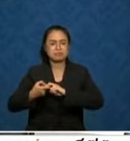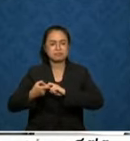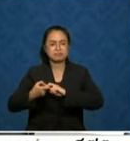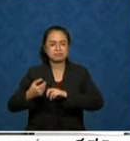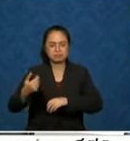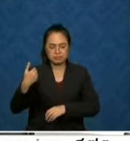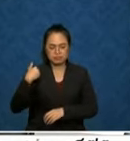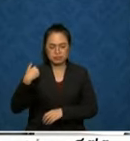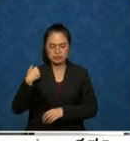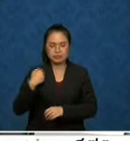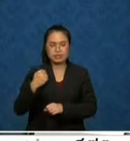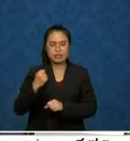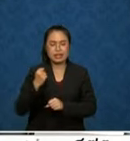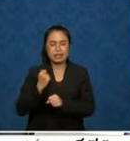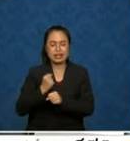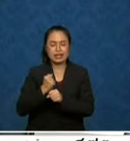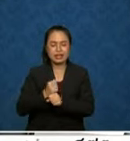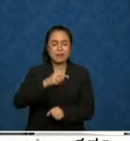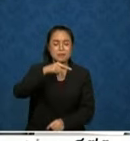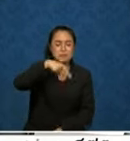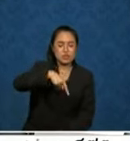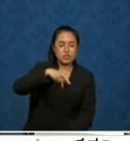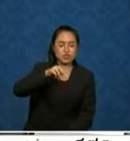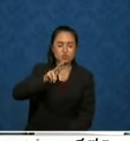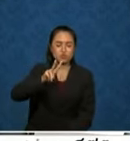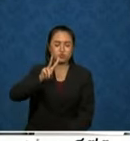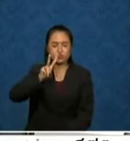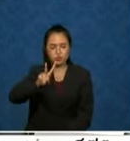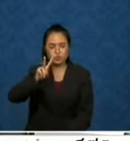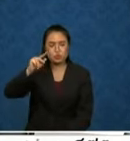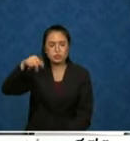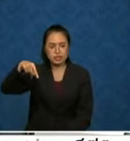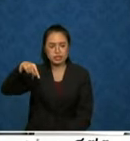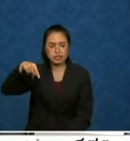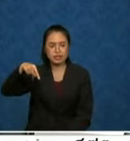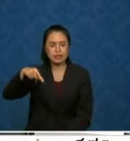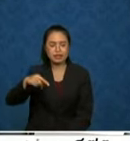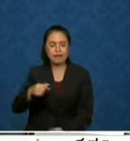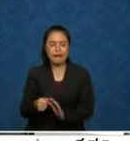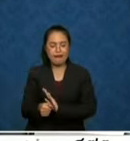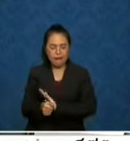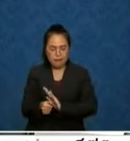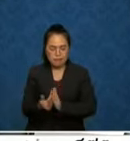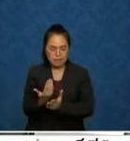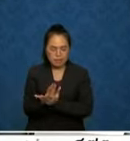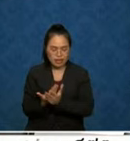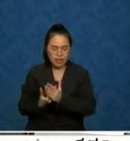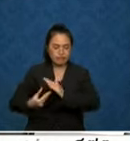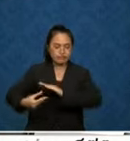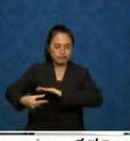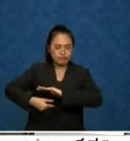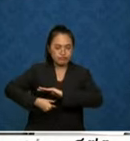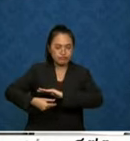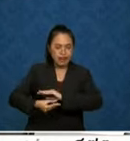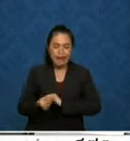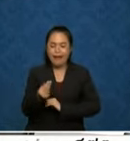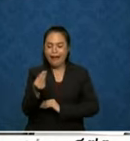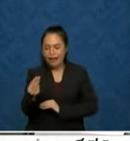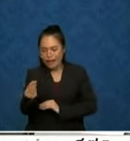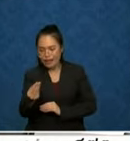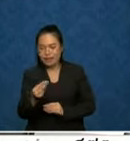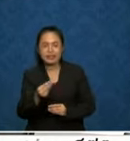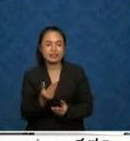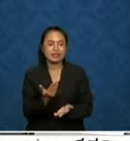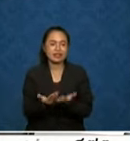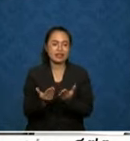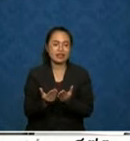ยการทำ P2P นะครับซึ่งเป็นการส่งต่อเงินกันผ่านช่องทาง